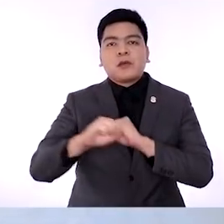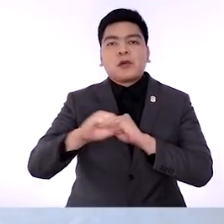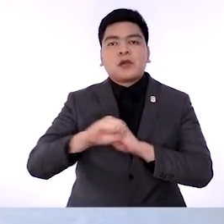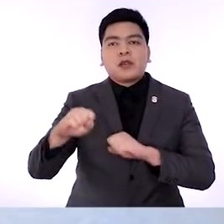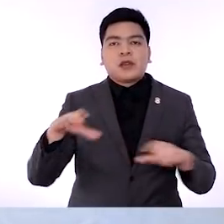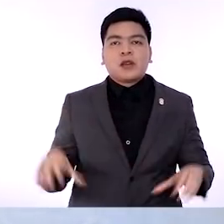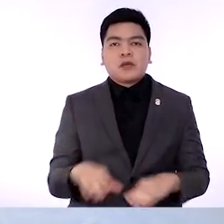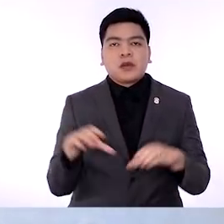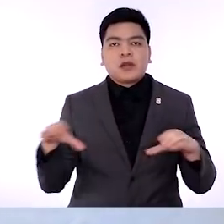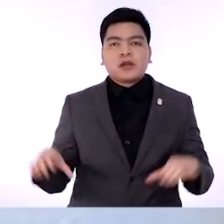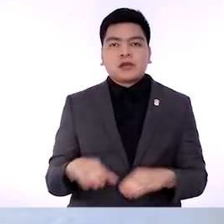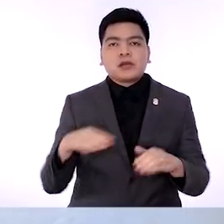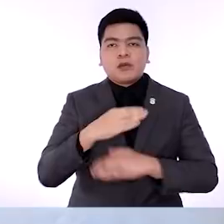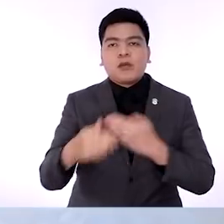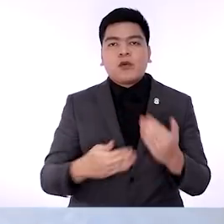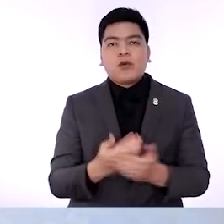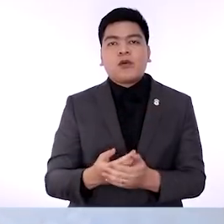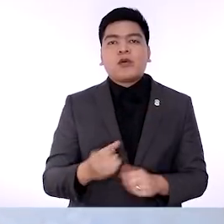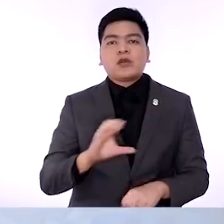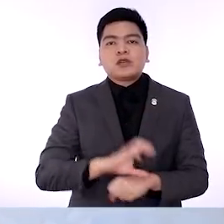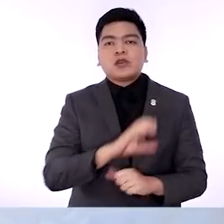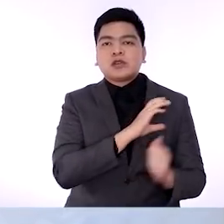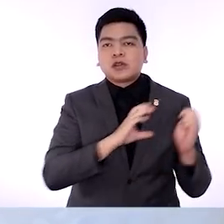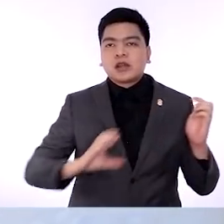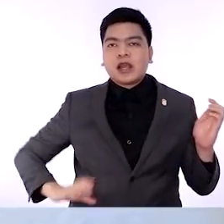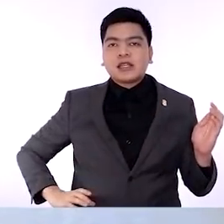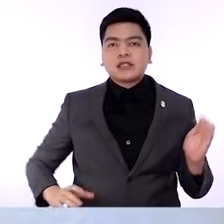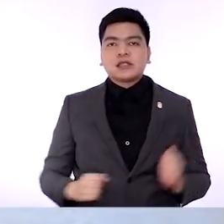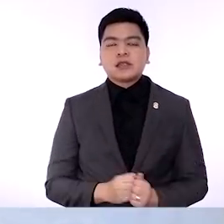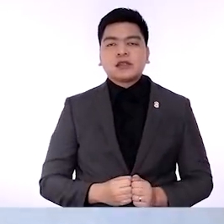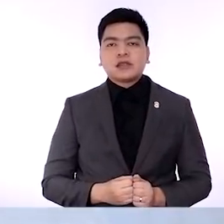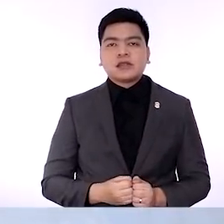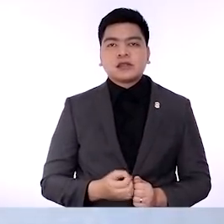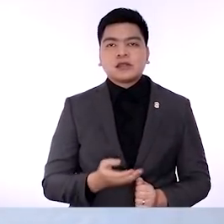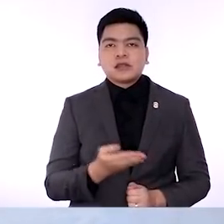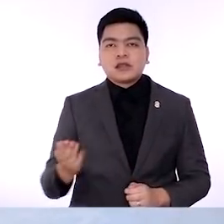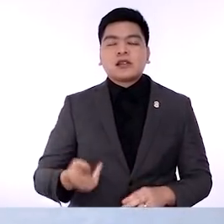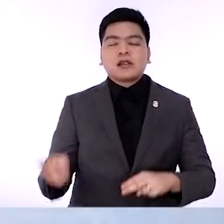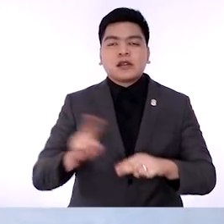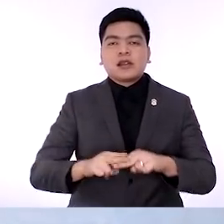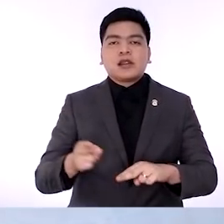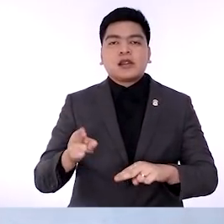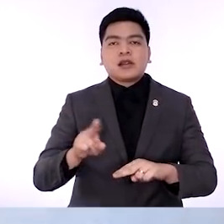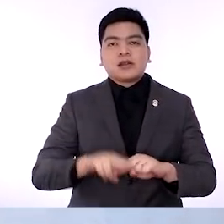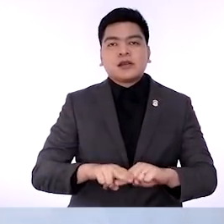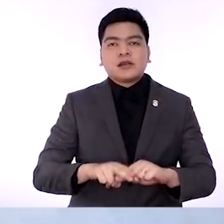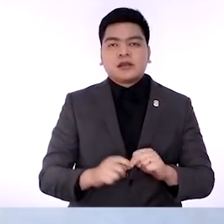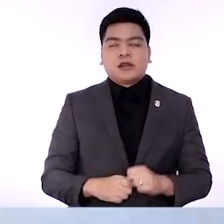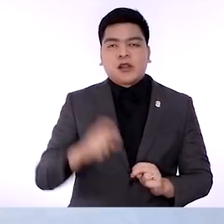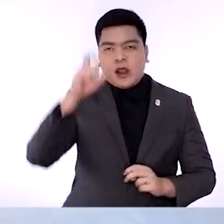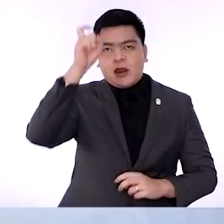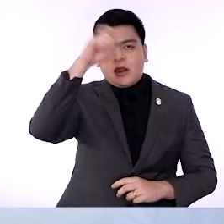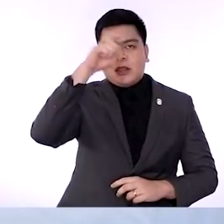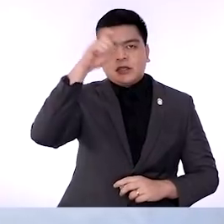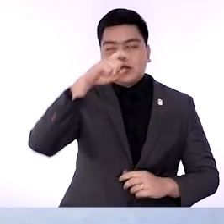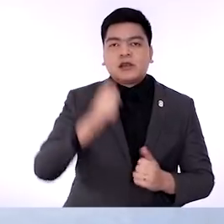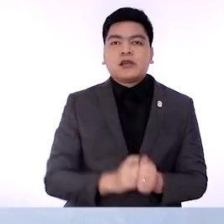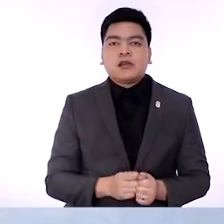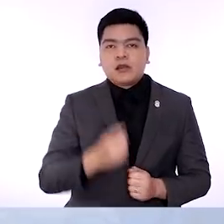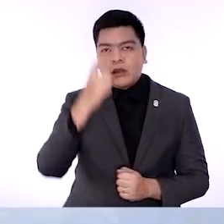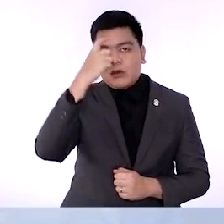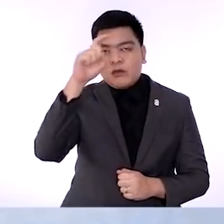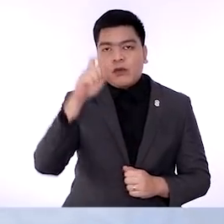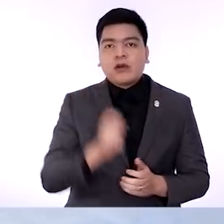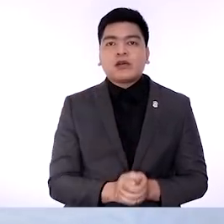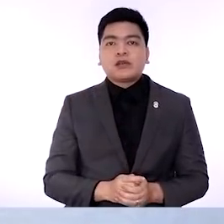aktibidad sa buong iglesia. Nagdudulot po o nakapagdaragdag ng kaalaman alang-alang sa mga